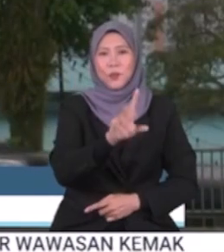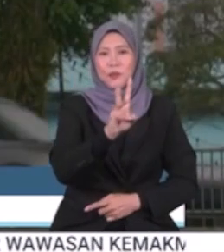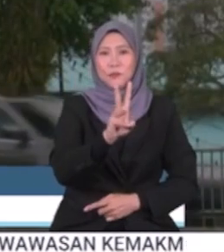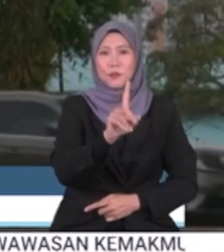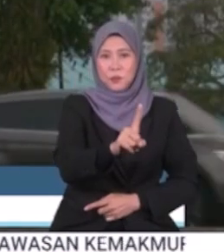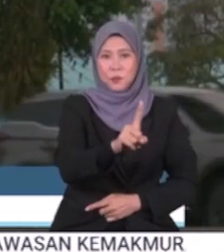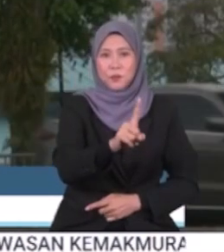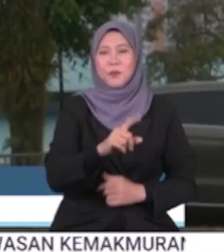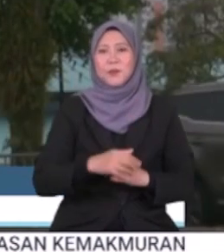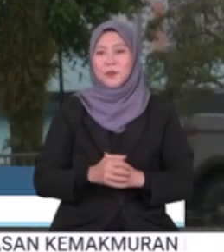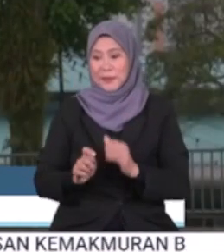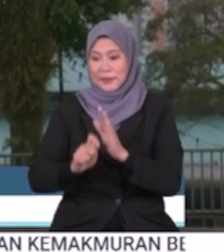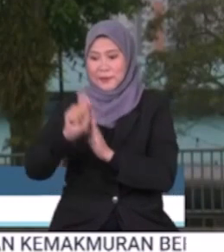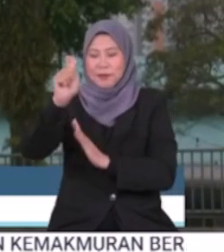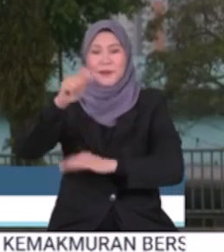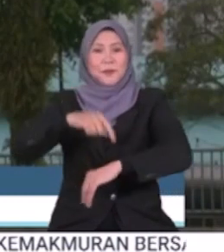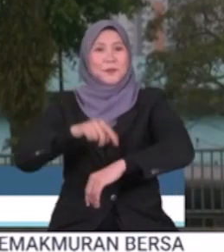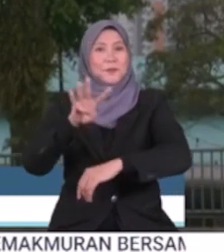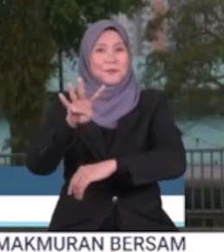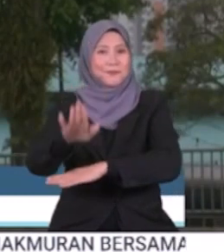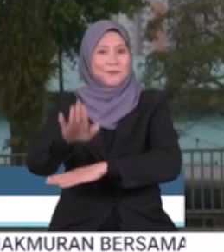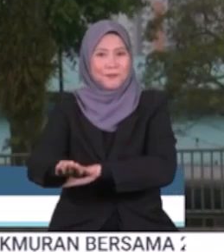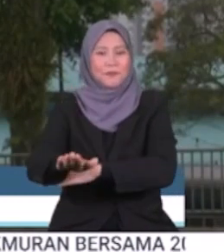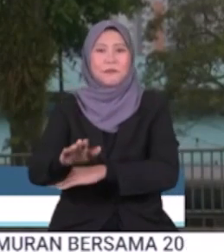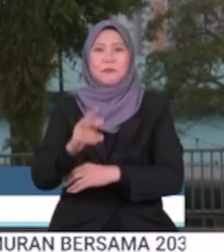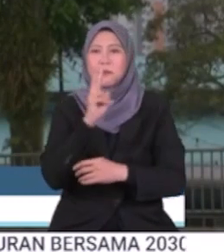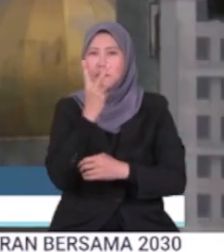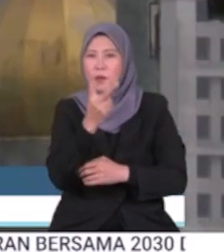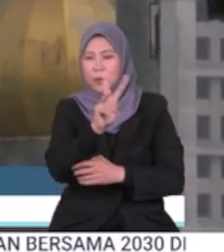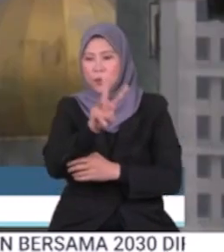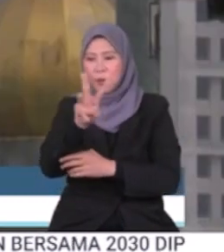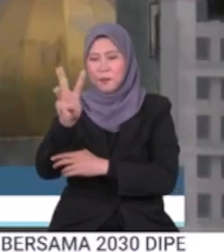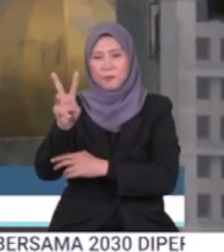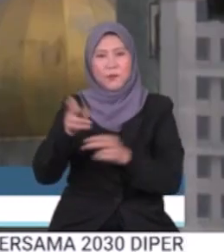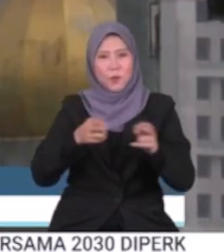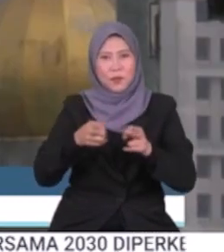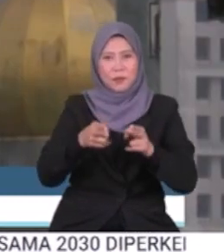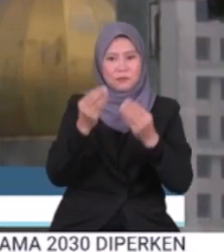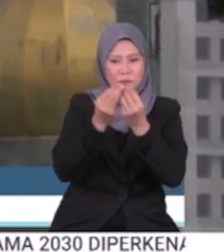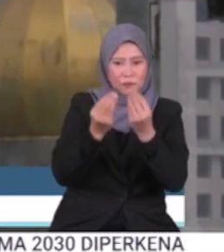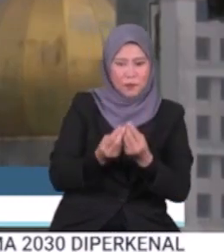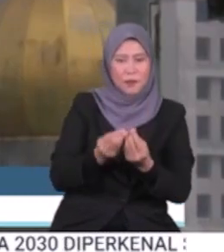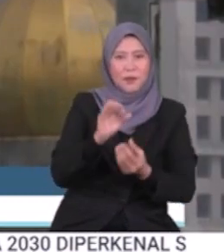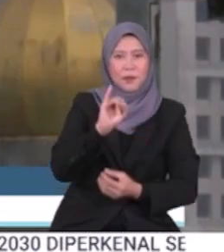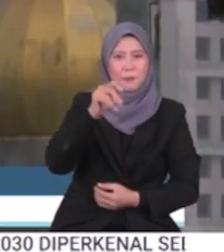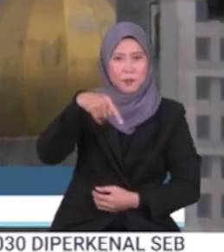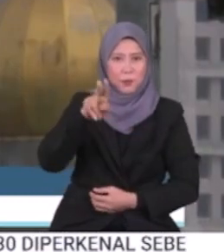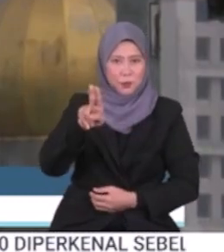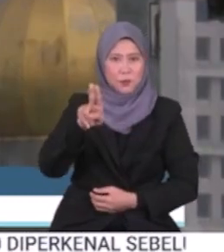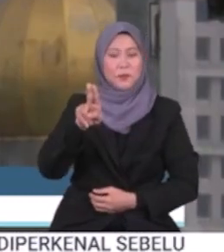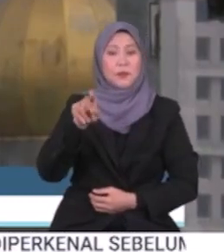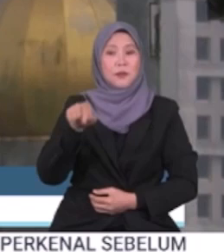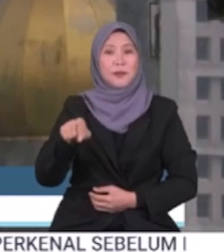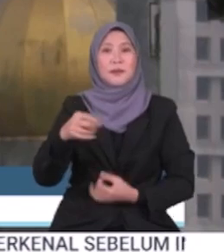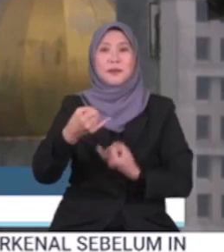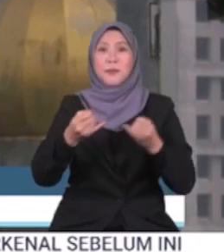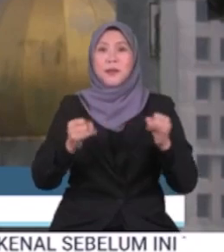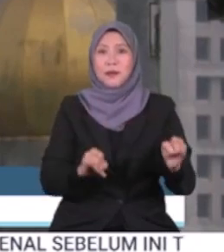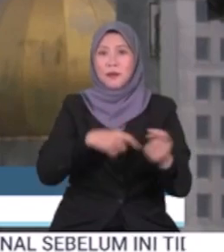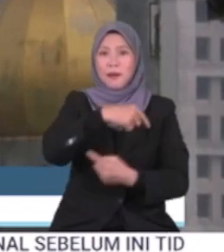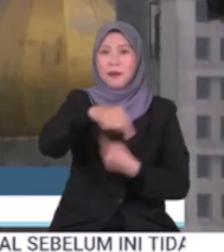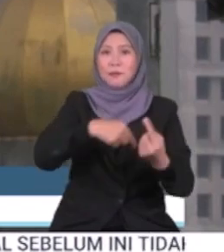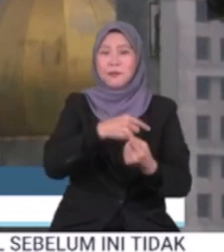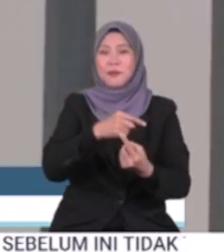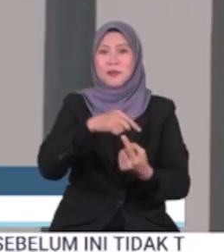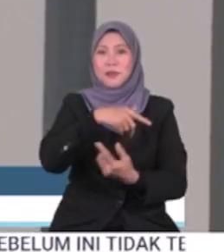ipu11 yang tertinggi setakat pukul 4 petang menurut laman sesawang sistem pengurusan indeks pencemaran udara Malaysia apim jabatan alam sekitar